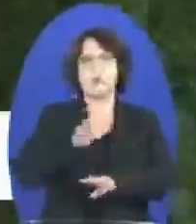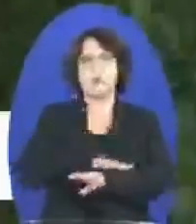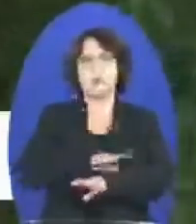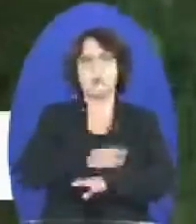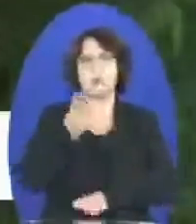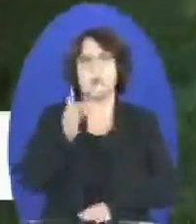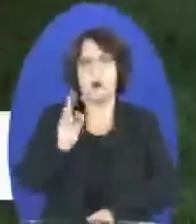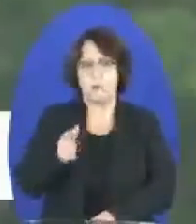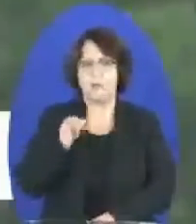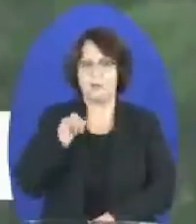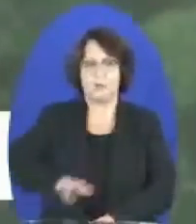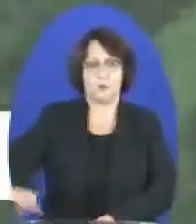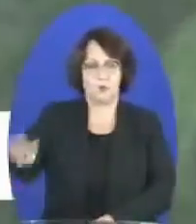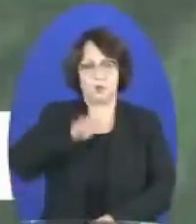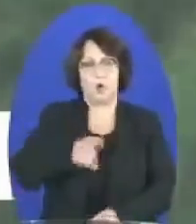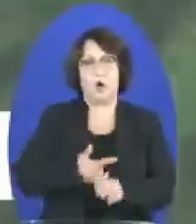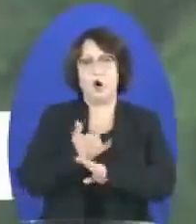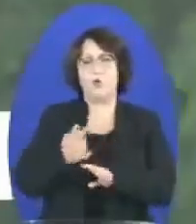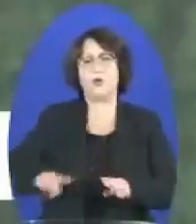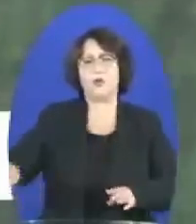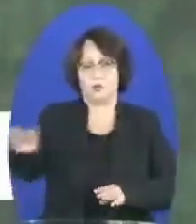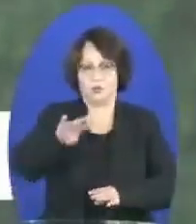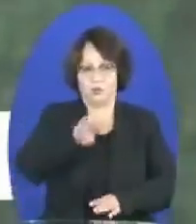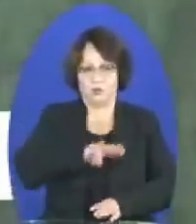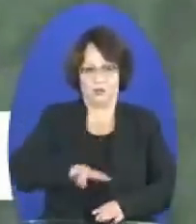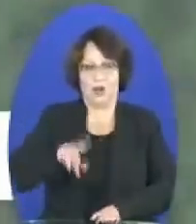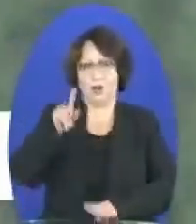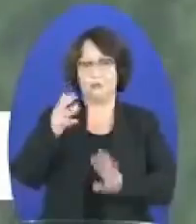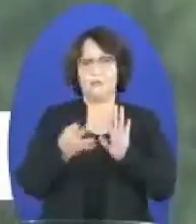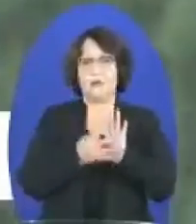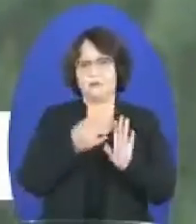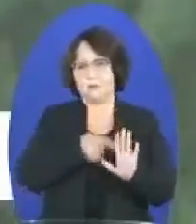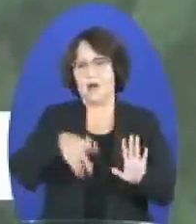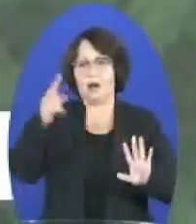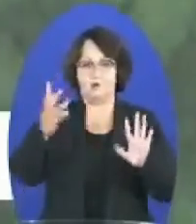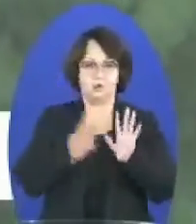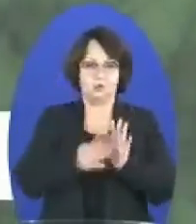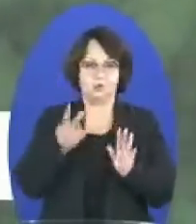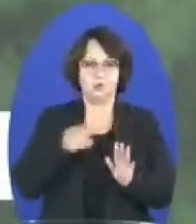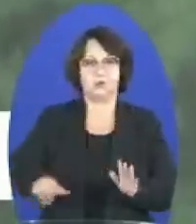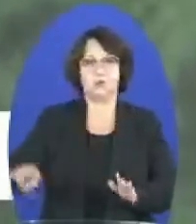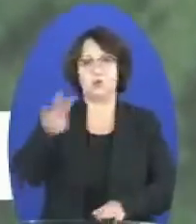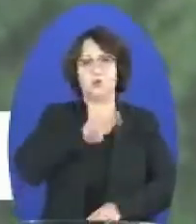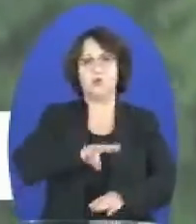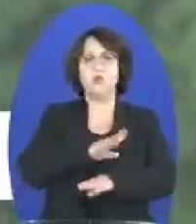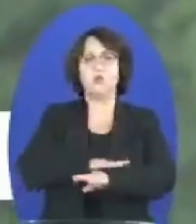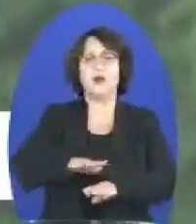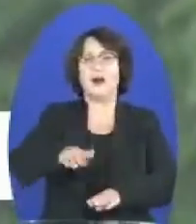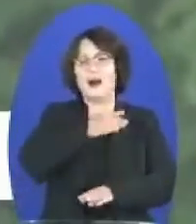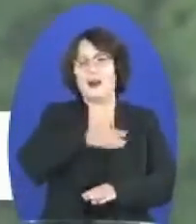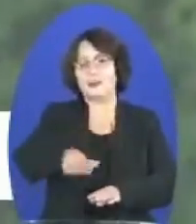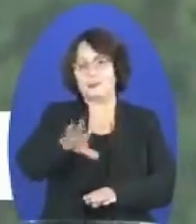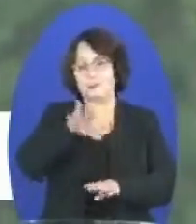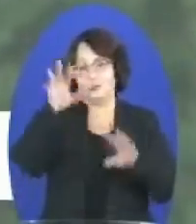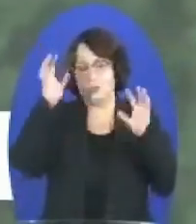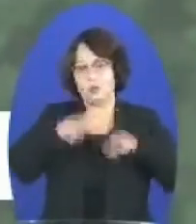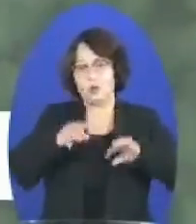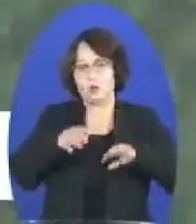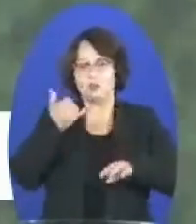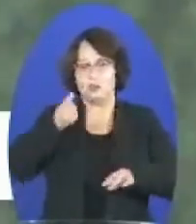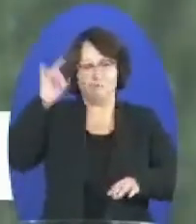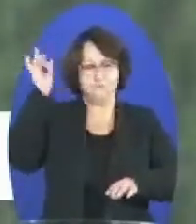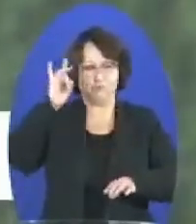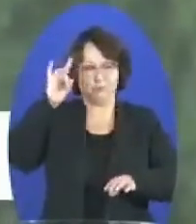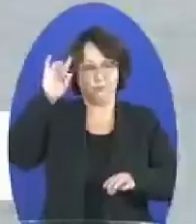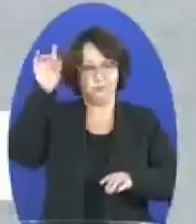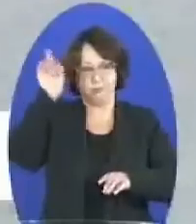нутаг, говь, зүүн аймгуудын нутгийн зарим газраар 18-19-нд нутгийн зүүн хагаст бороо, зарим газраар дуу цахилгаантай аадар бороо орох